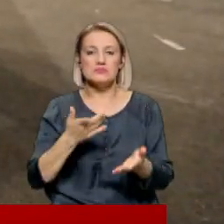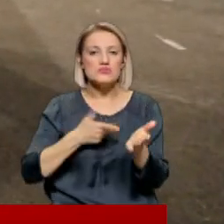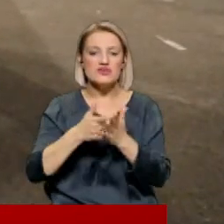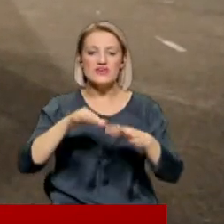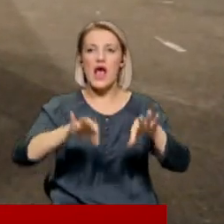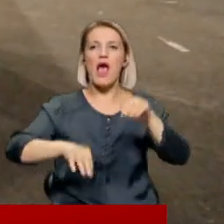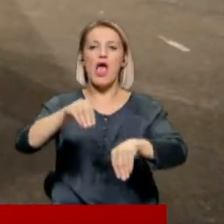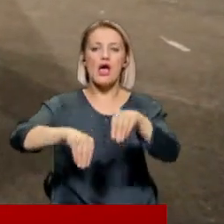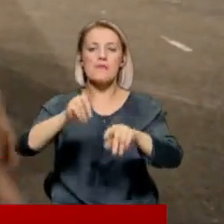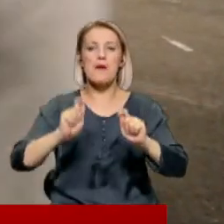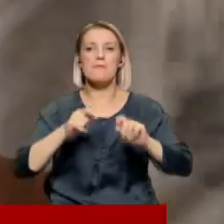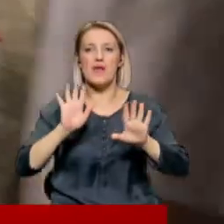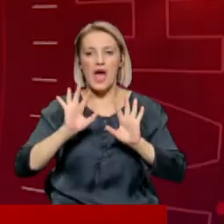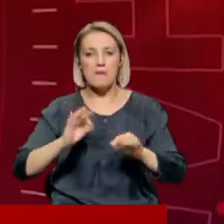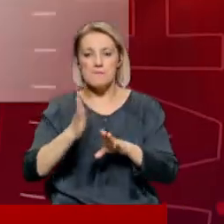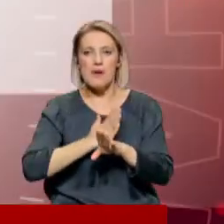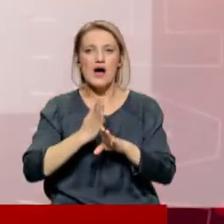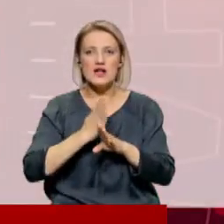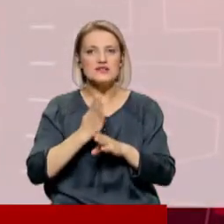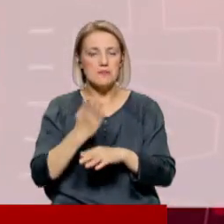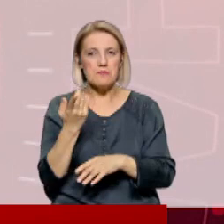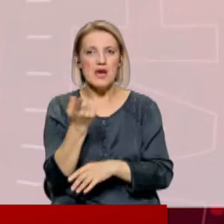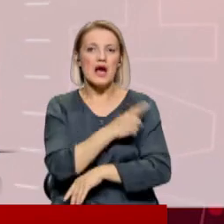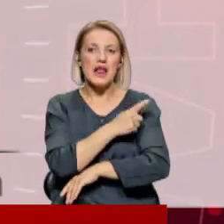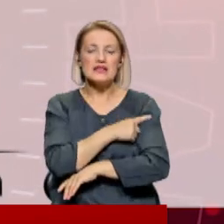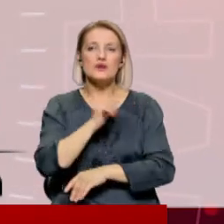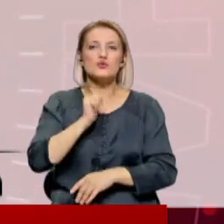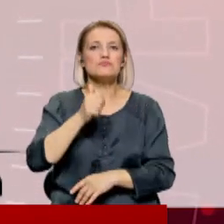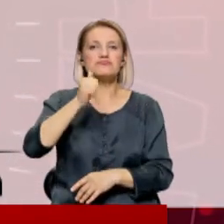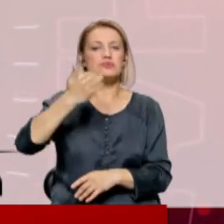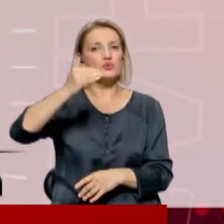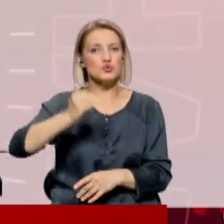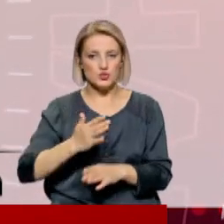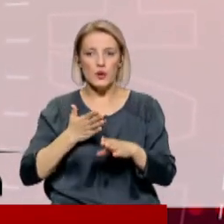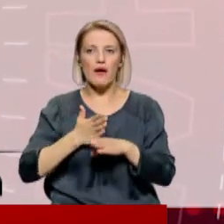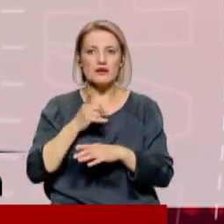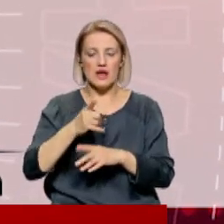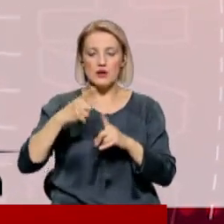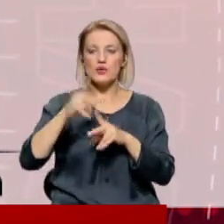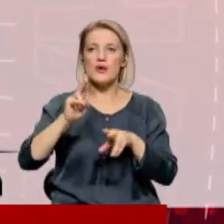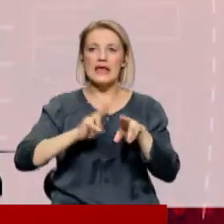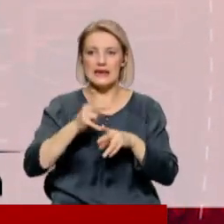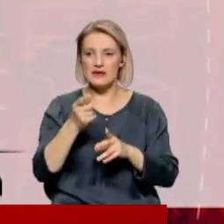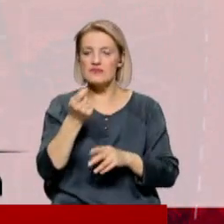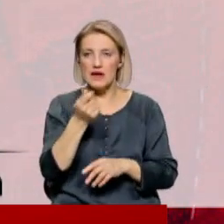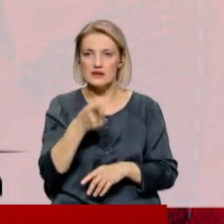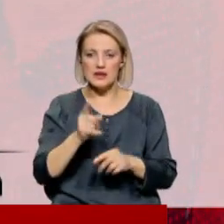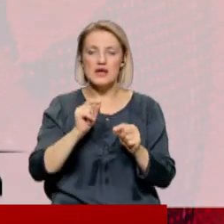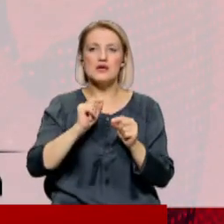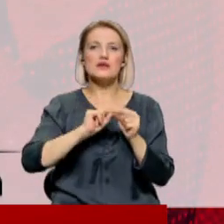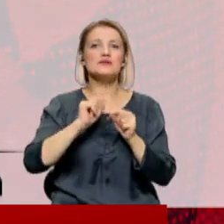Çiftçinin ekemediği, hem ürün miktarının hem de kalitesinin günden güne düştüğü gerçeği ve TÜİK rakamlarında